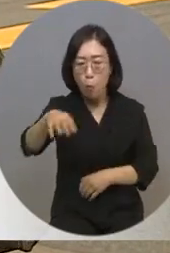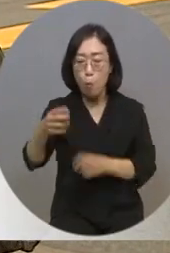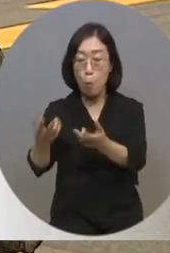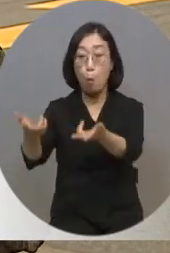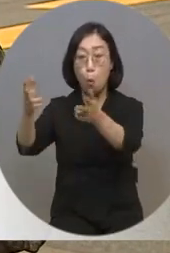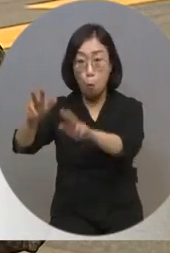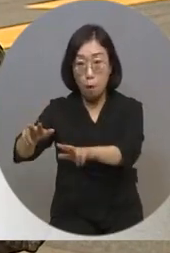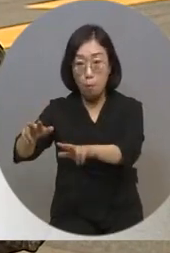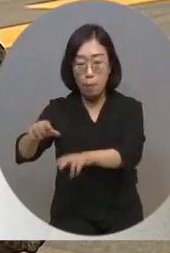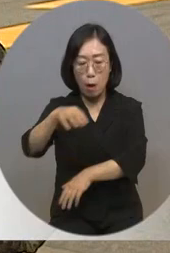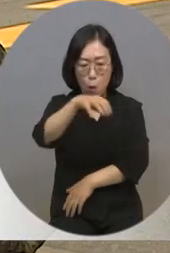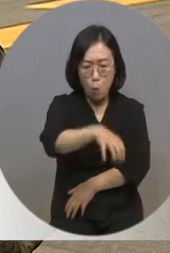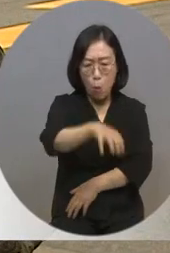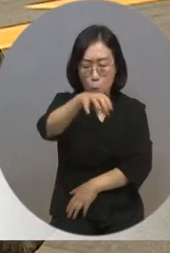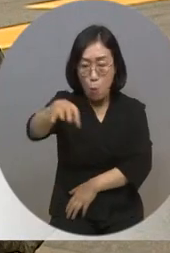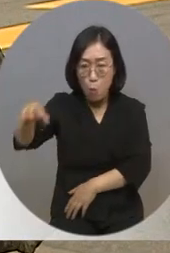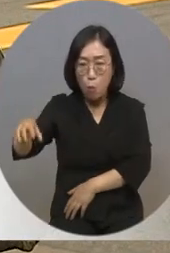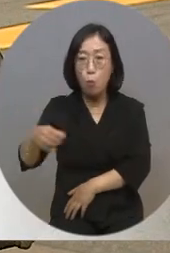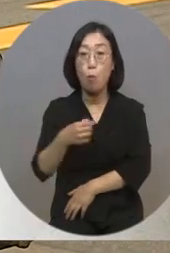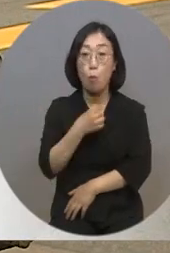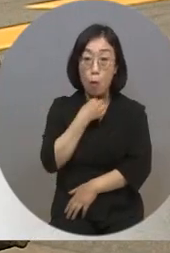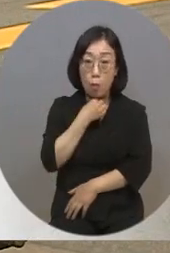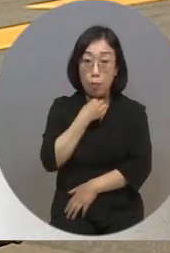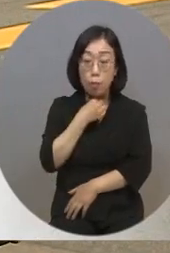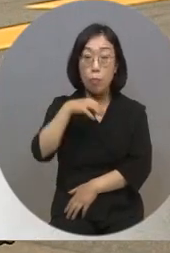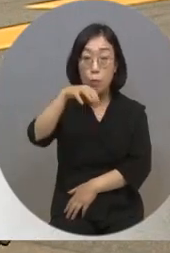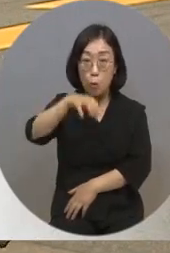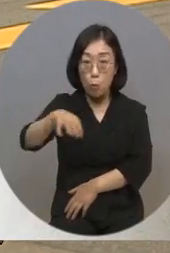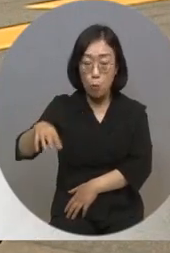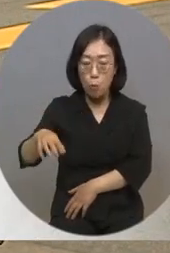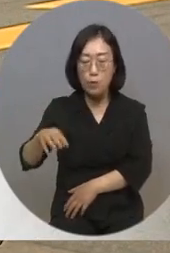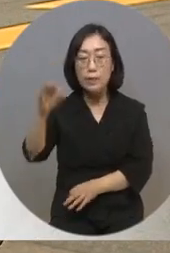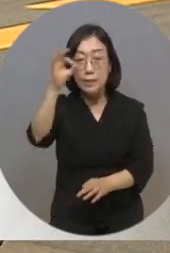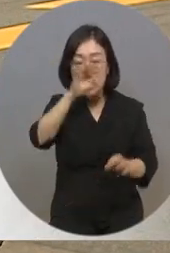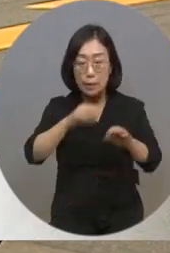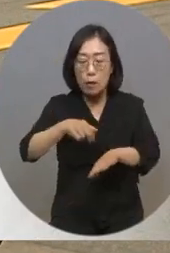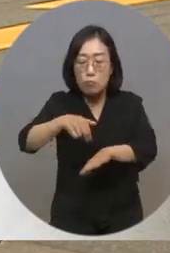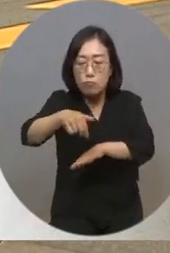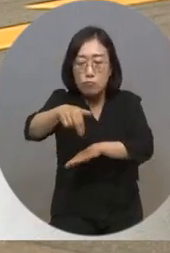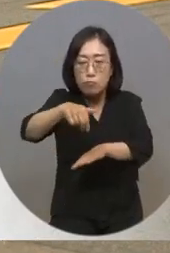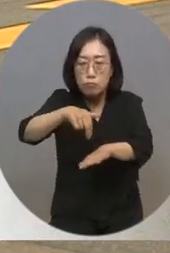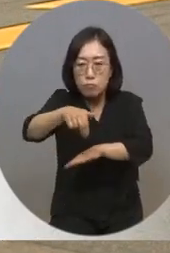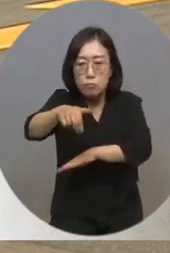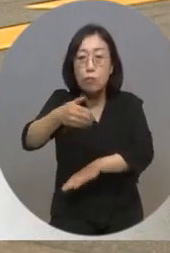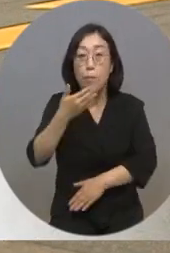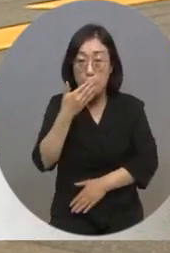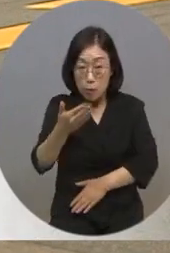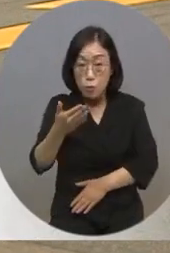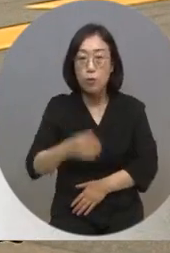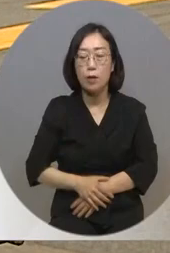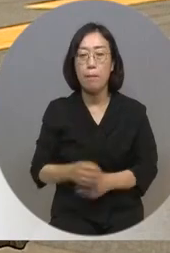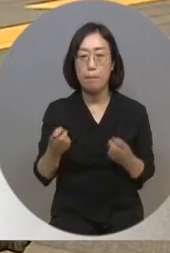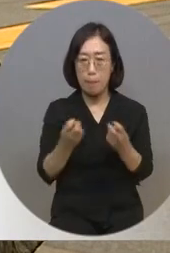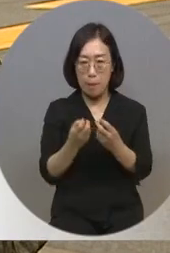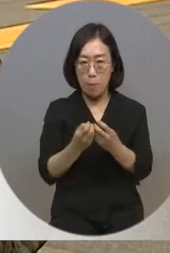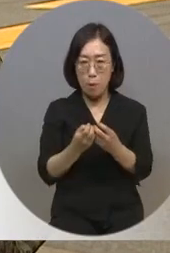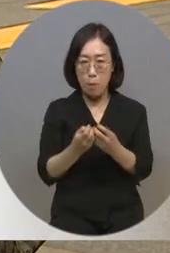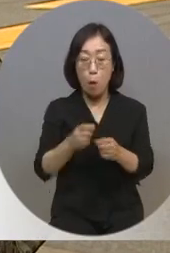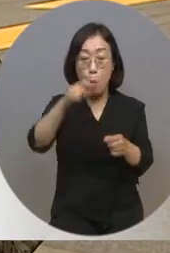등을 내가 찾아가고 하는 목적지를 찾아가는 데 도움을 주는 건데 이 목적지 보행을